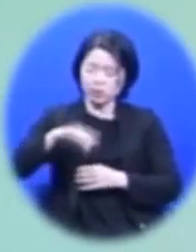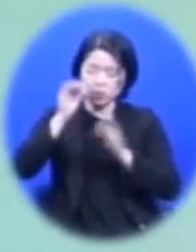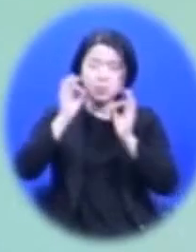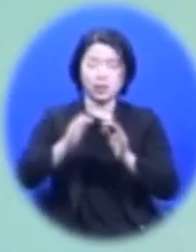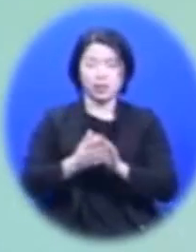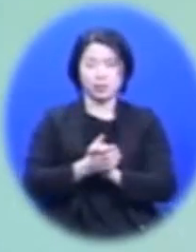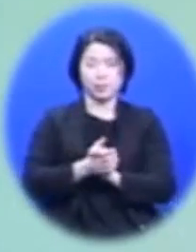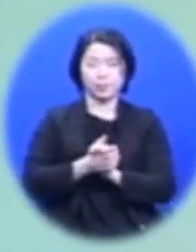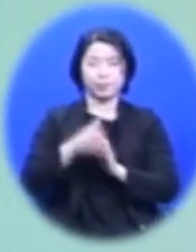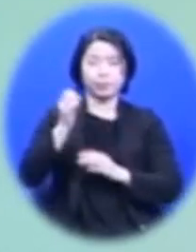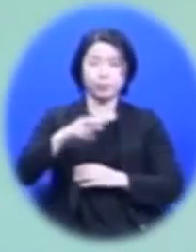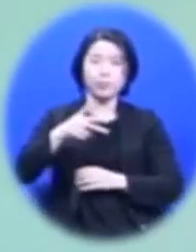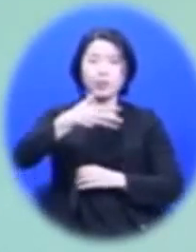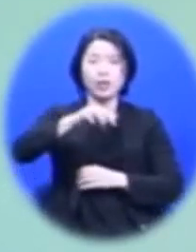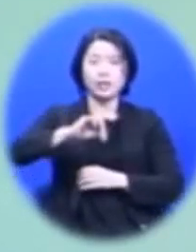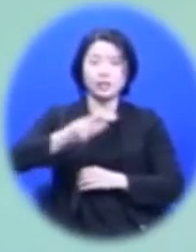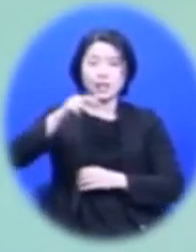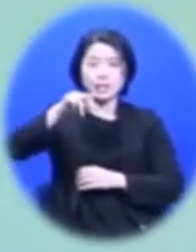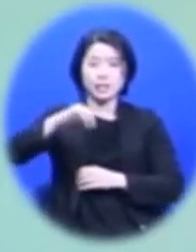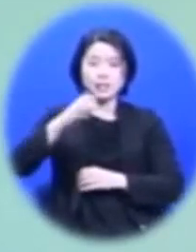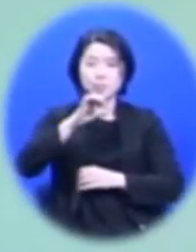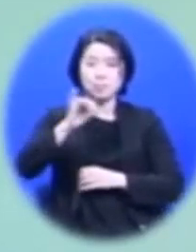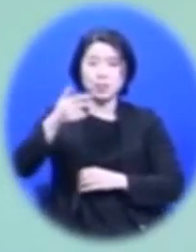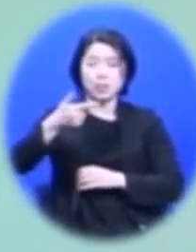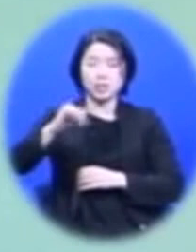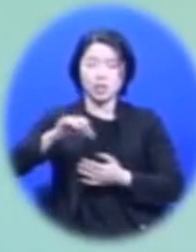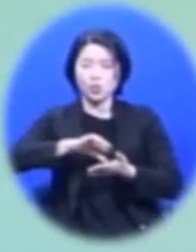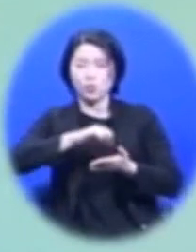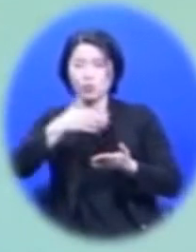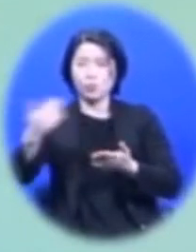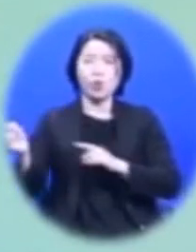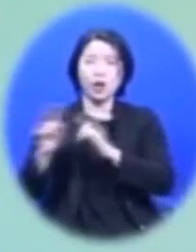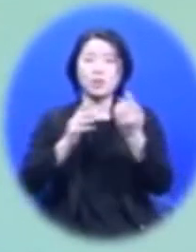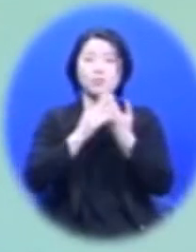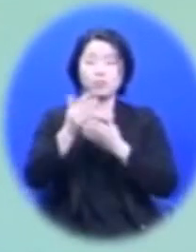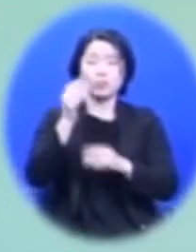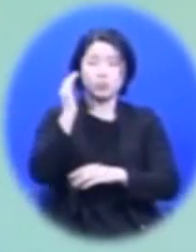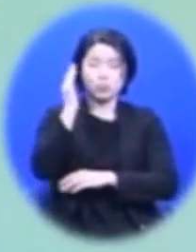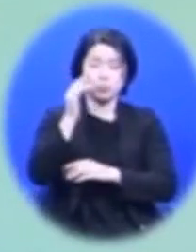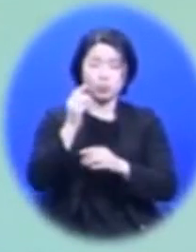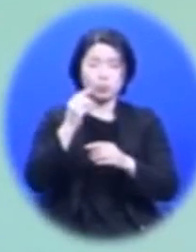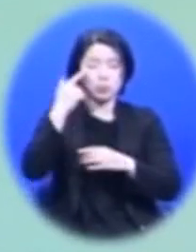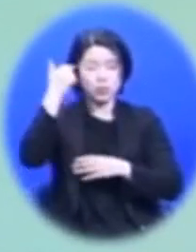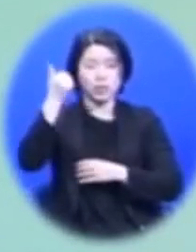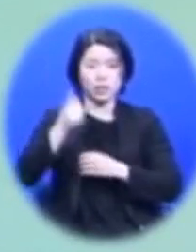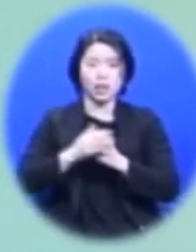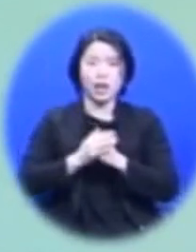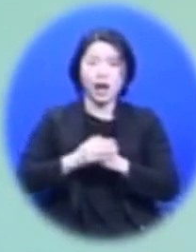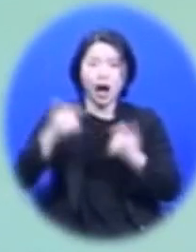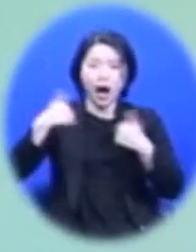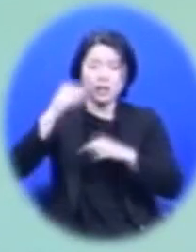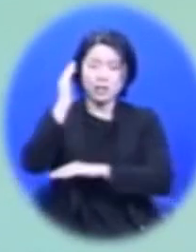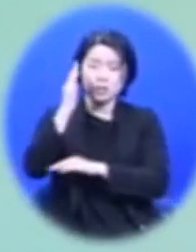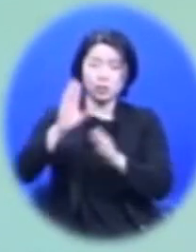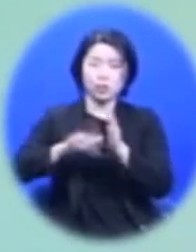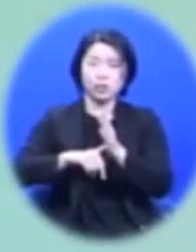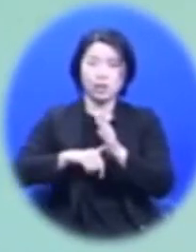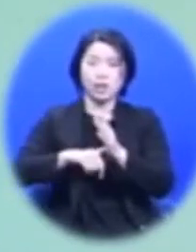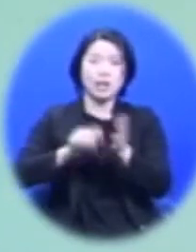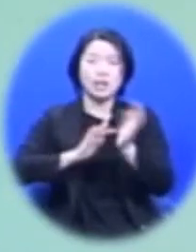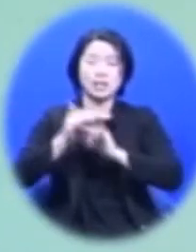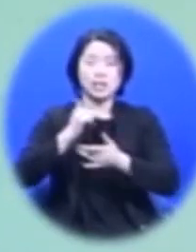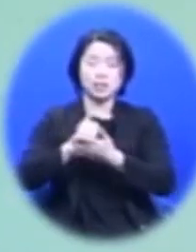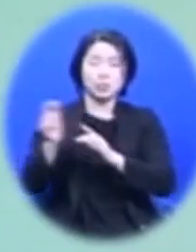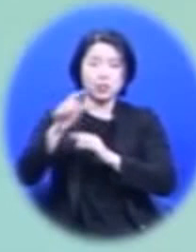찰스 피니 유명한 부흥사인데 그분은 늘 집회 때마다 예수님의 십자가 복음, 속죄의 복음, 어떤